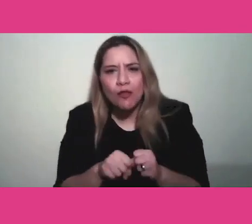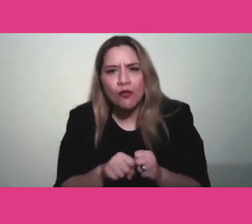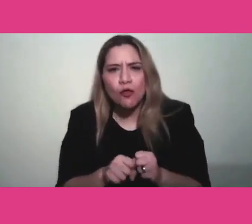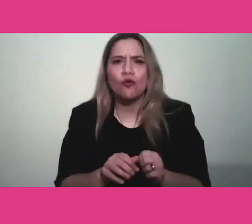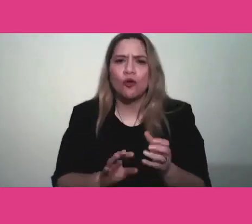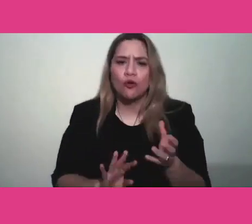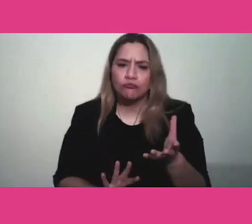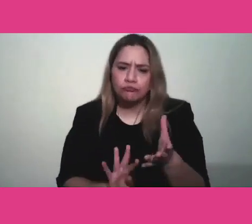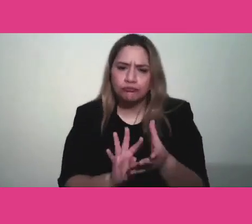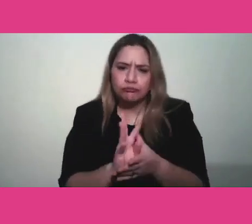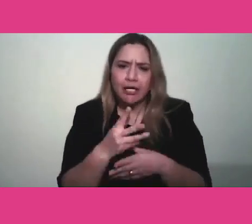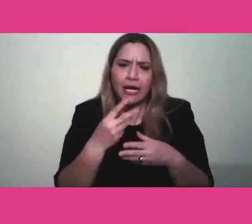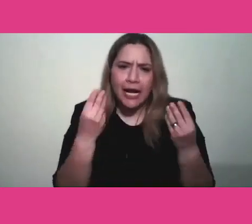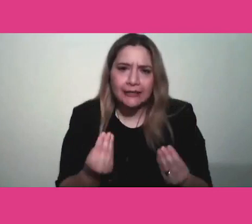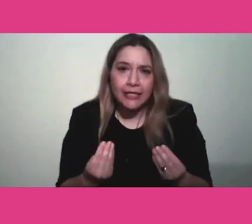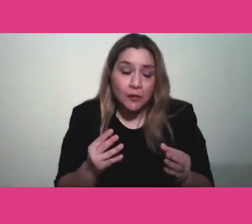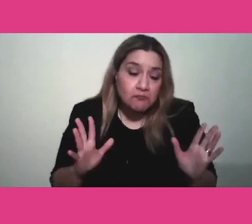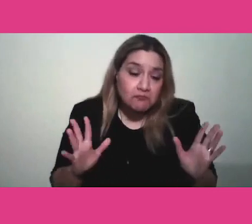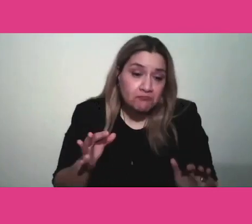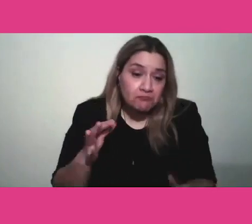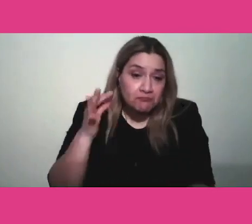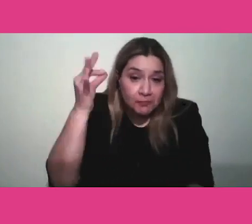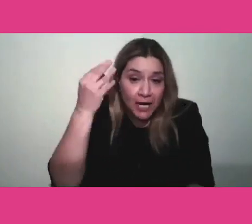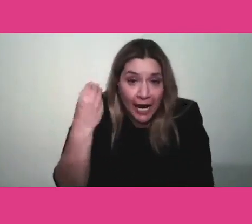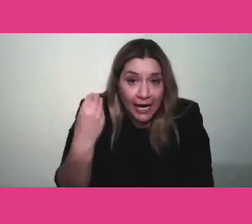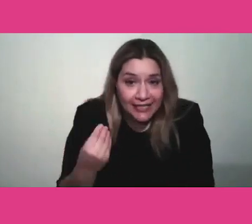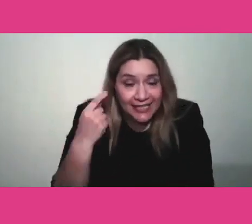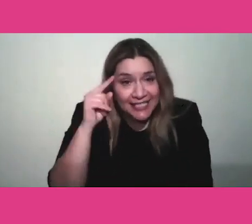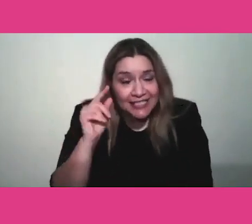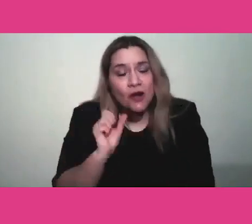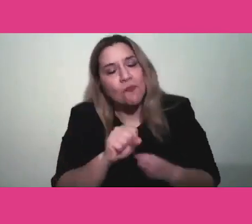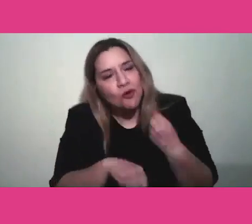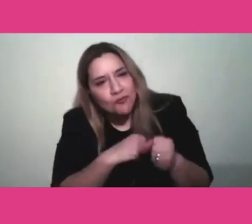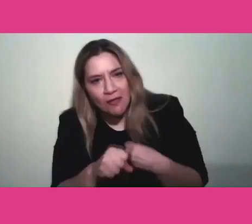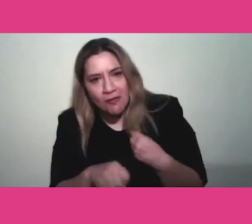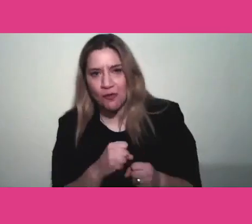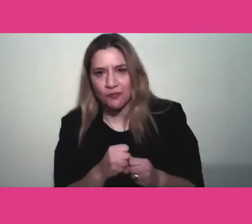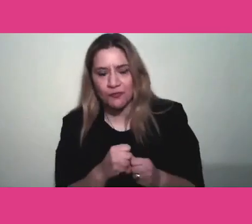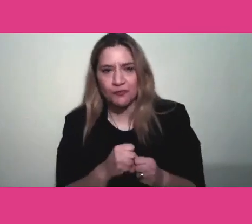καλύτερη, αν γίνομαι καλύτερη, τουλάχιστον το προσπαθώ.